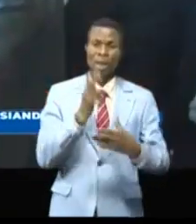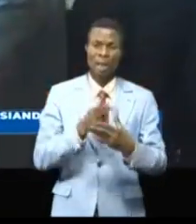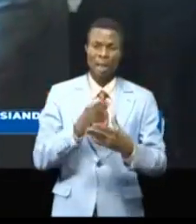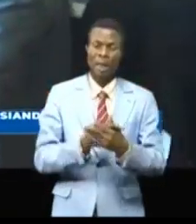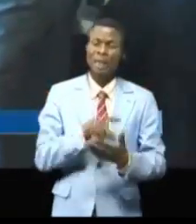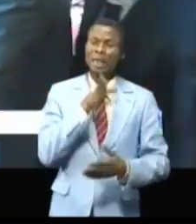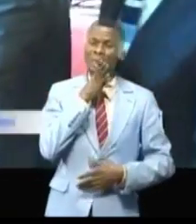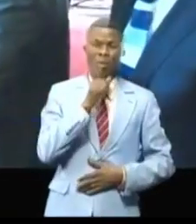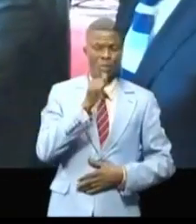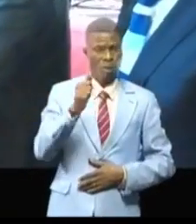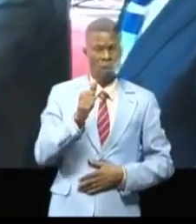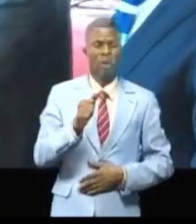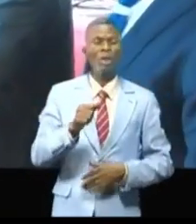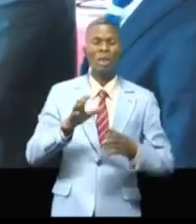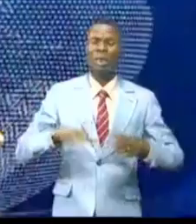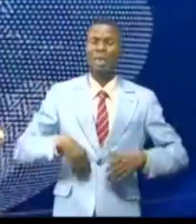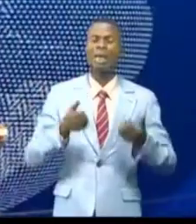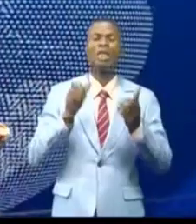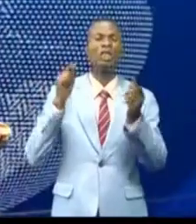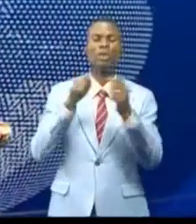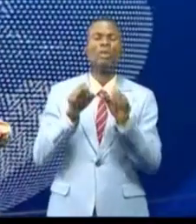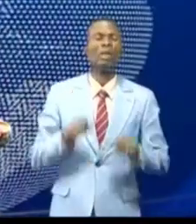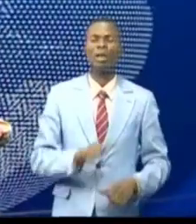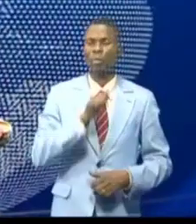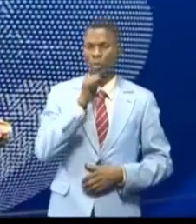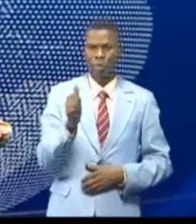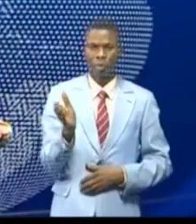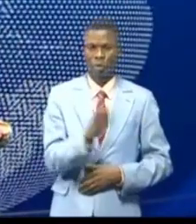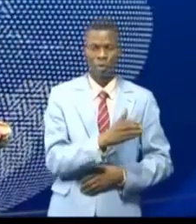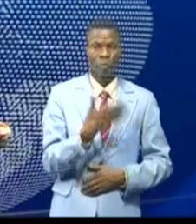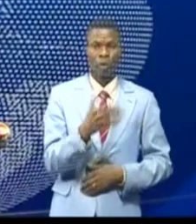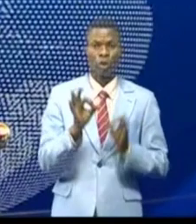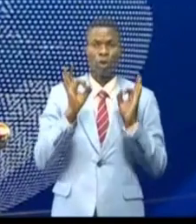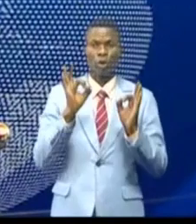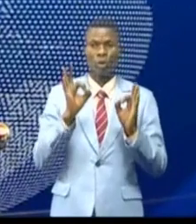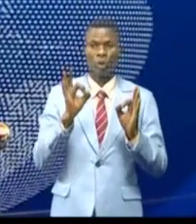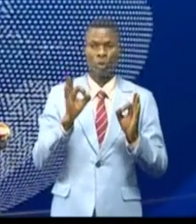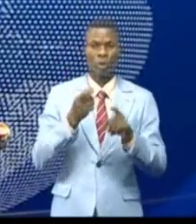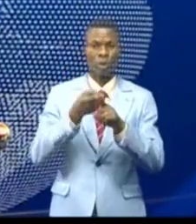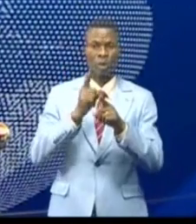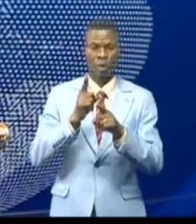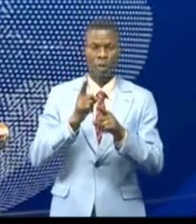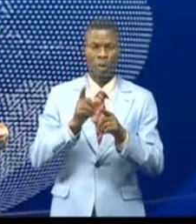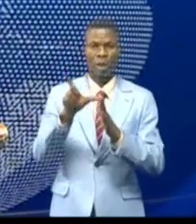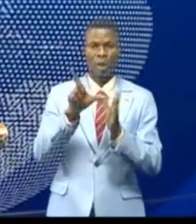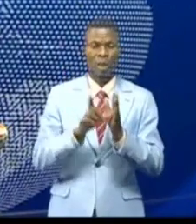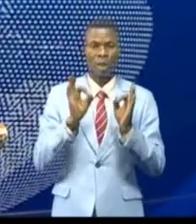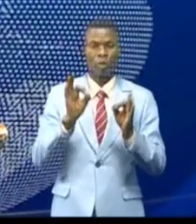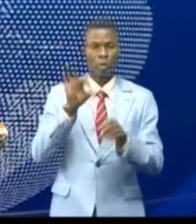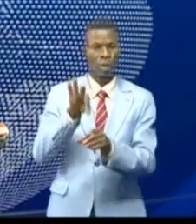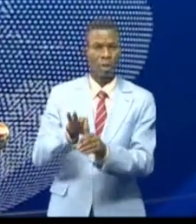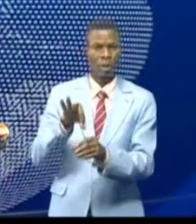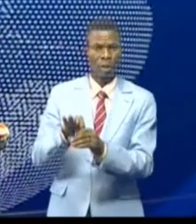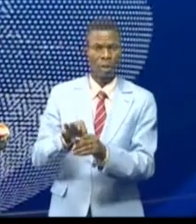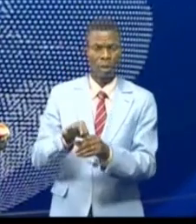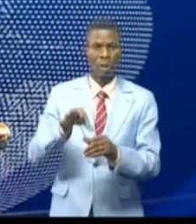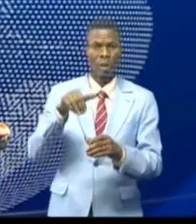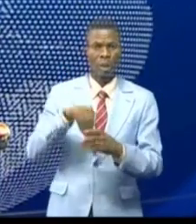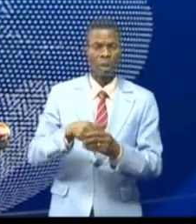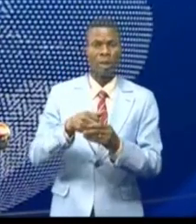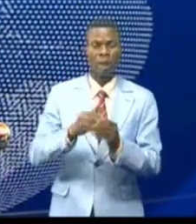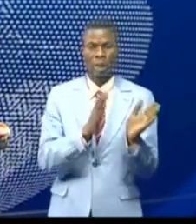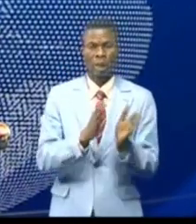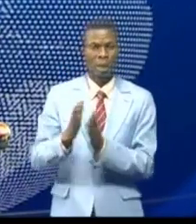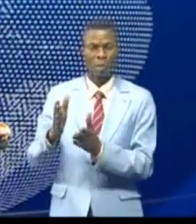ou une sentence à vie. Les innovations qu'apporte la nouvelle loi électorale dans la